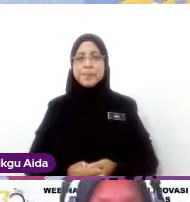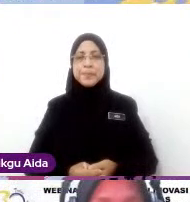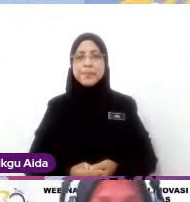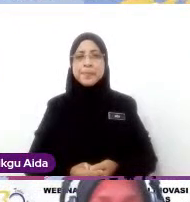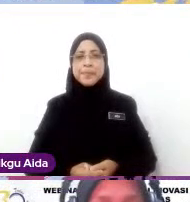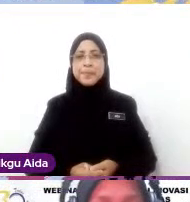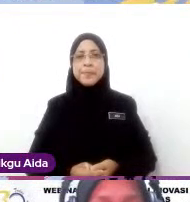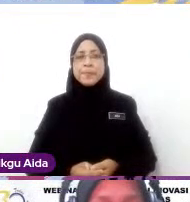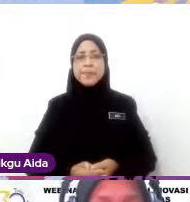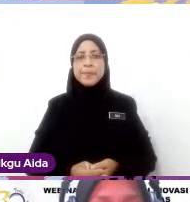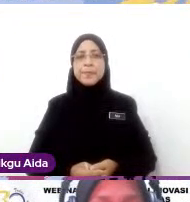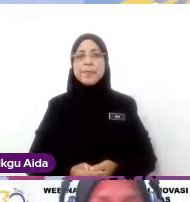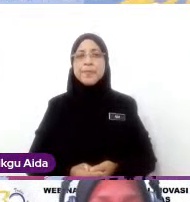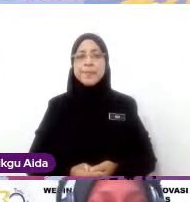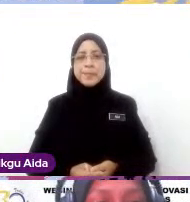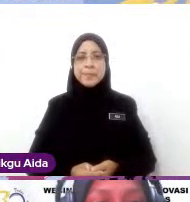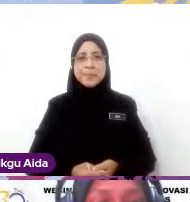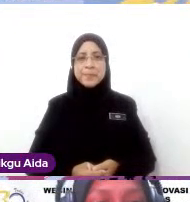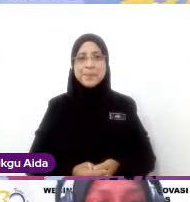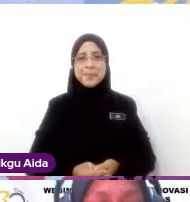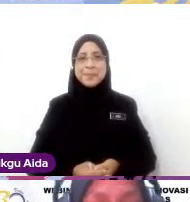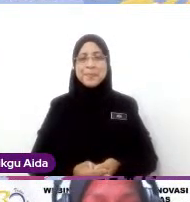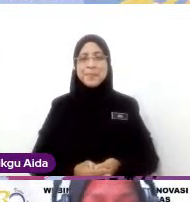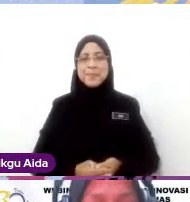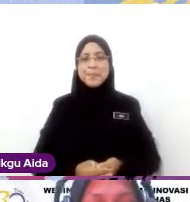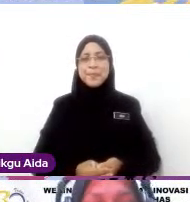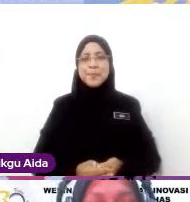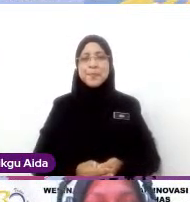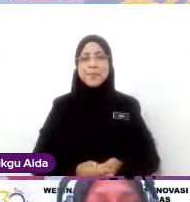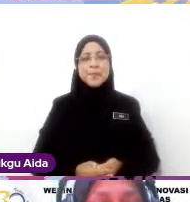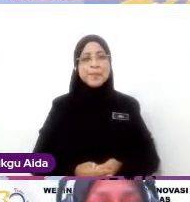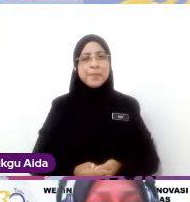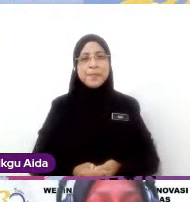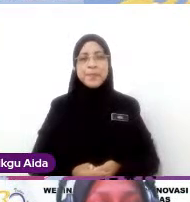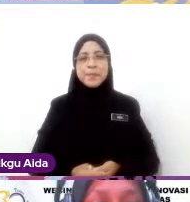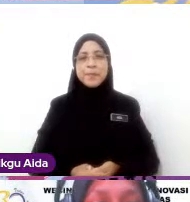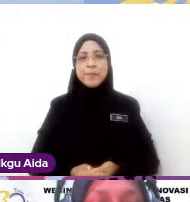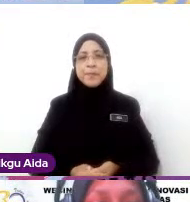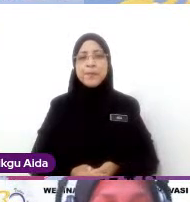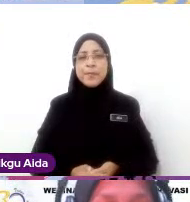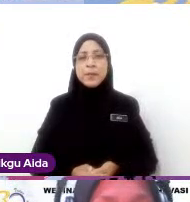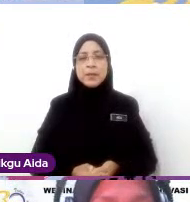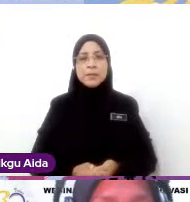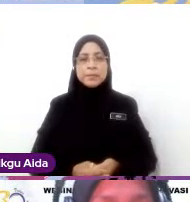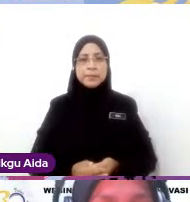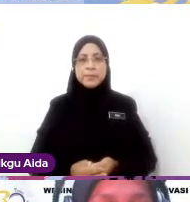Yeah. Okay, saya baru nak men-scroll komen. Jadi saya ingin meminta Puan.